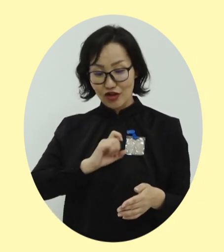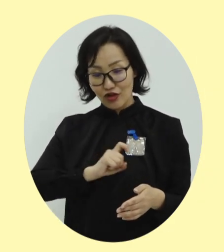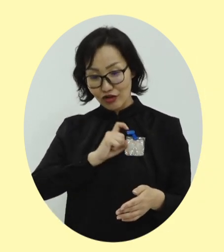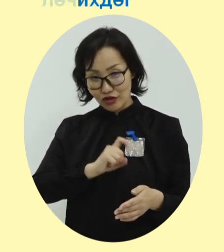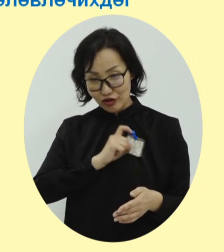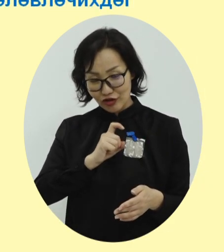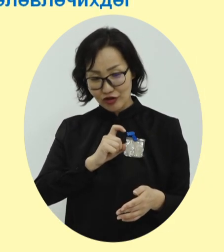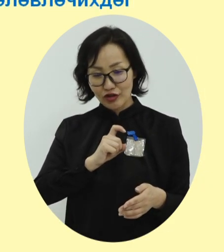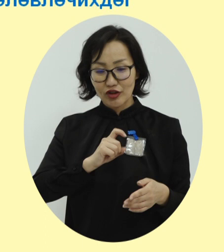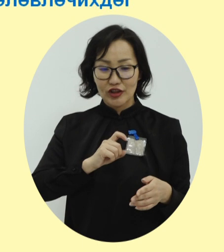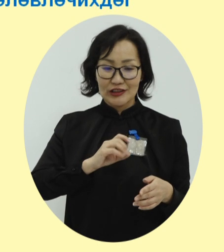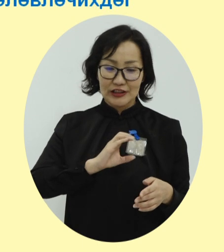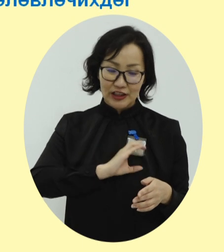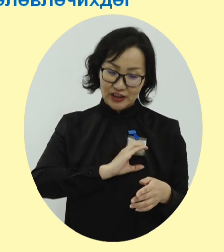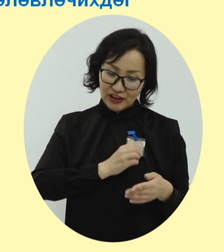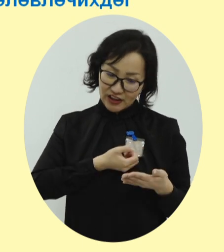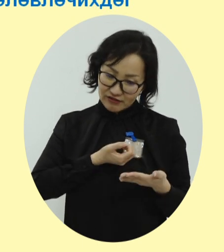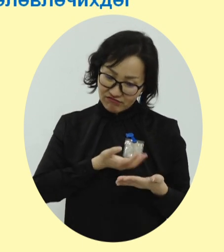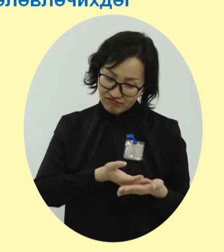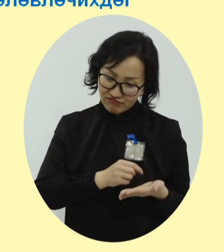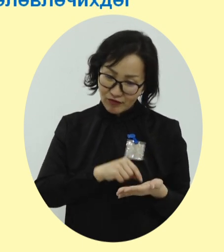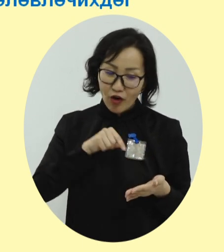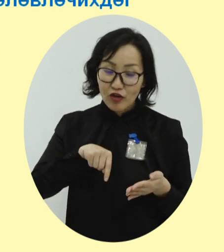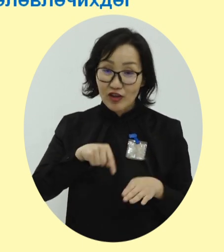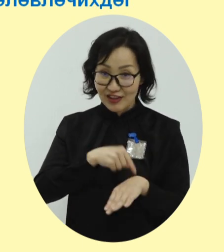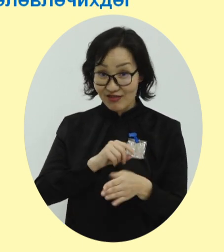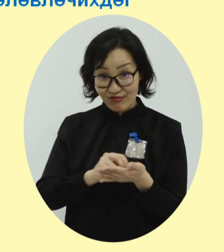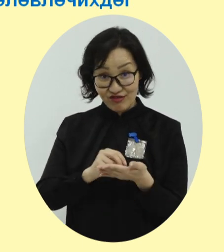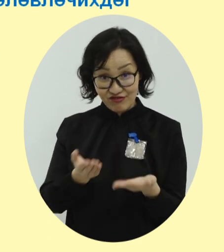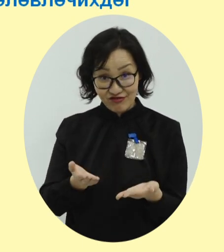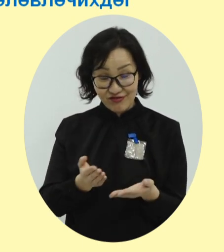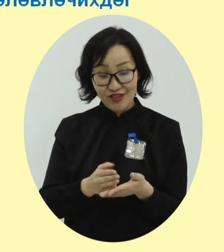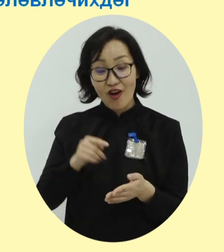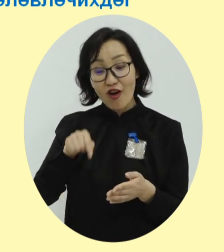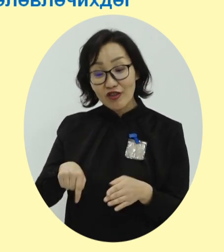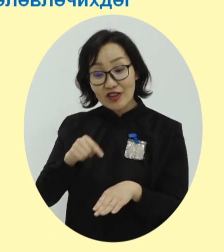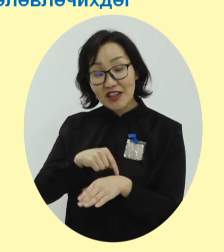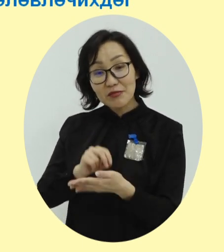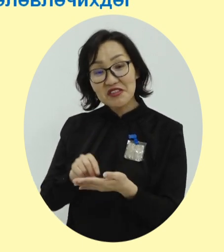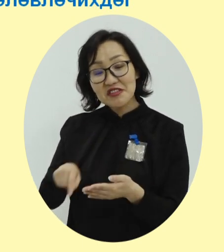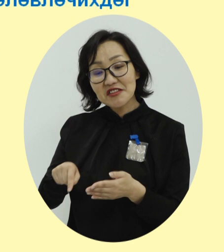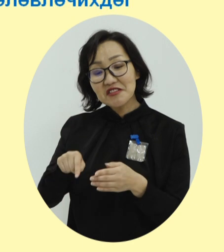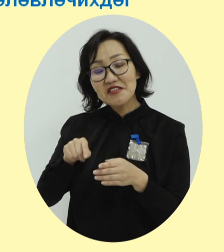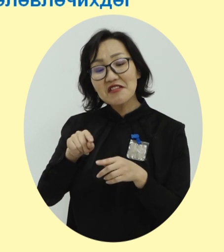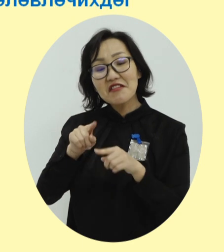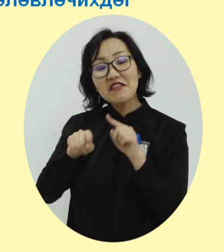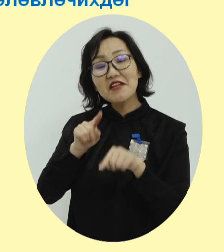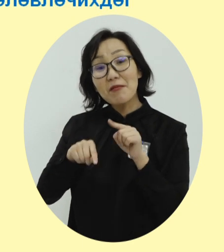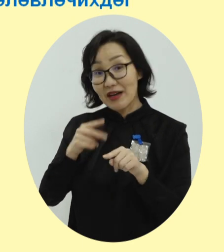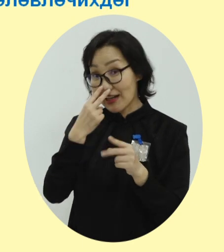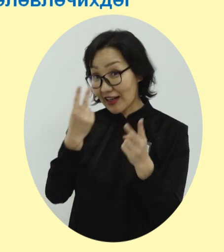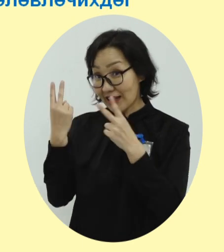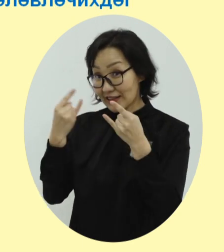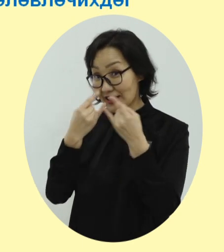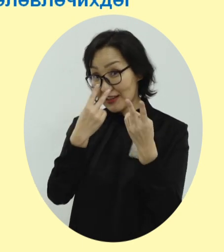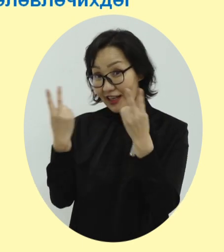хөдлөл, дүгнэлт, сэтгэгдэл зэргийг одоо цагт бичнэ гэсэн. За, одоо цагт бичсэн хэлбэрүүдийг